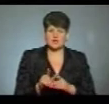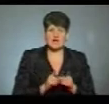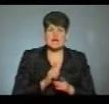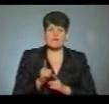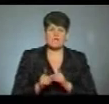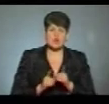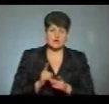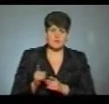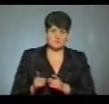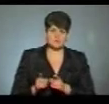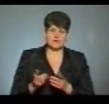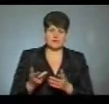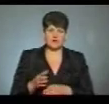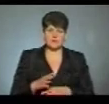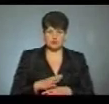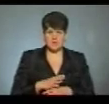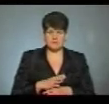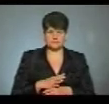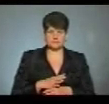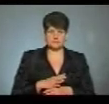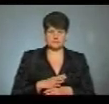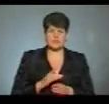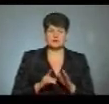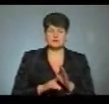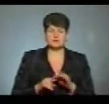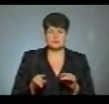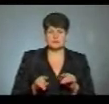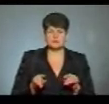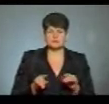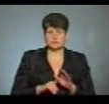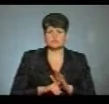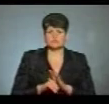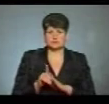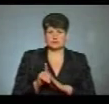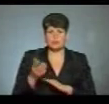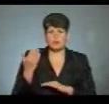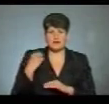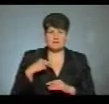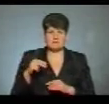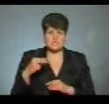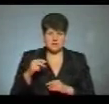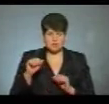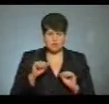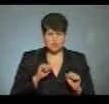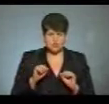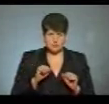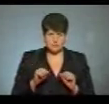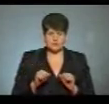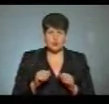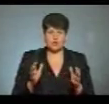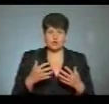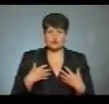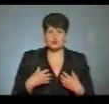реформа, яка була започаткована попереднім президентом, урядом охорони